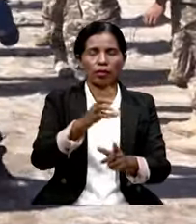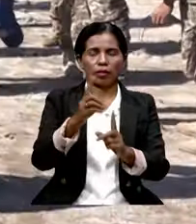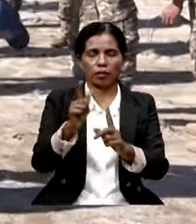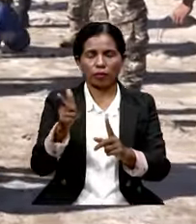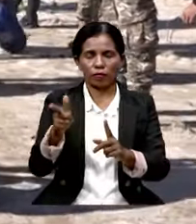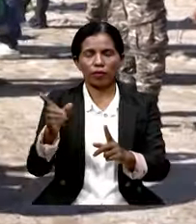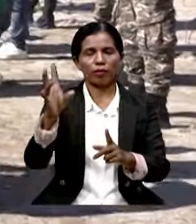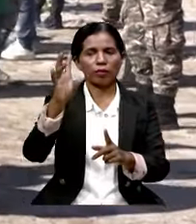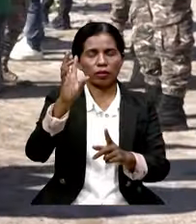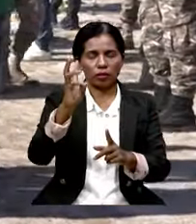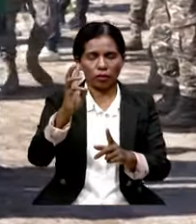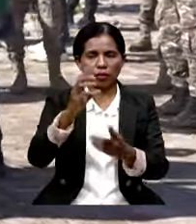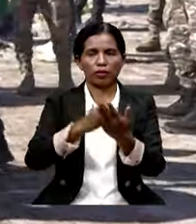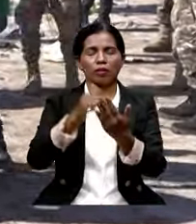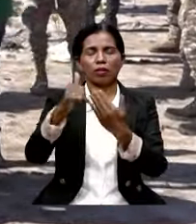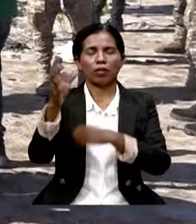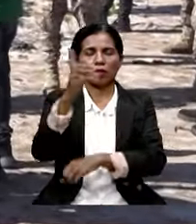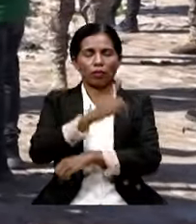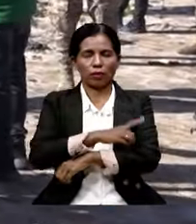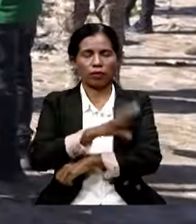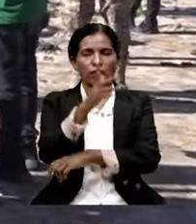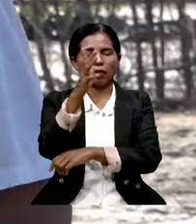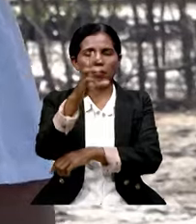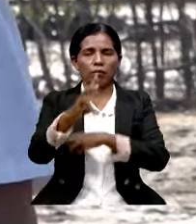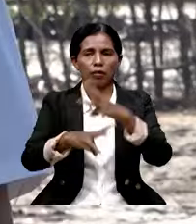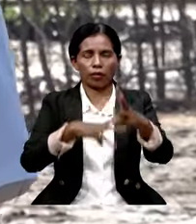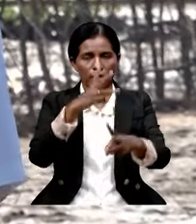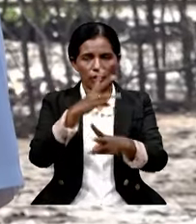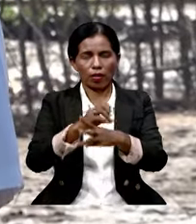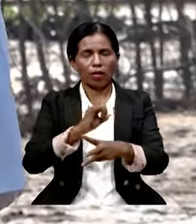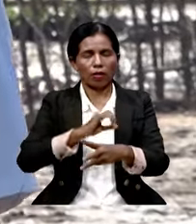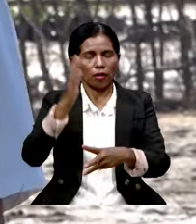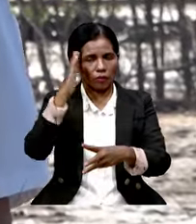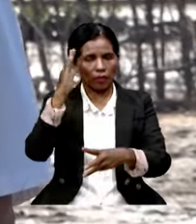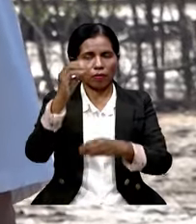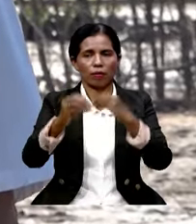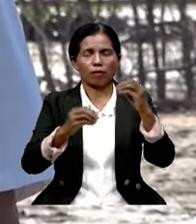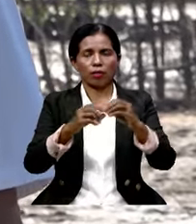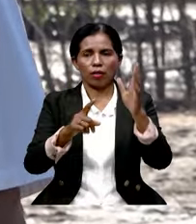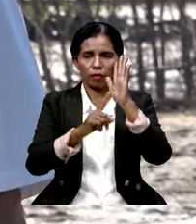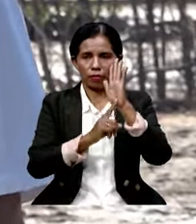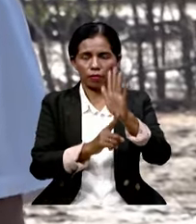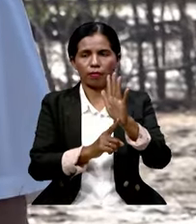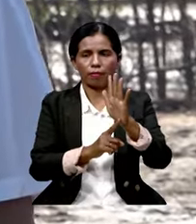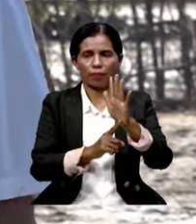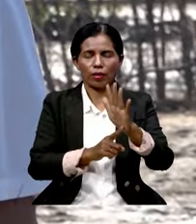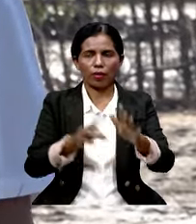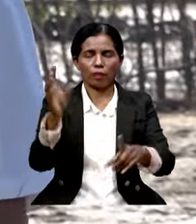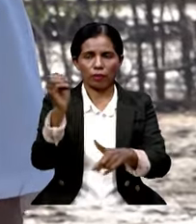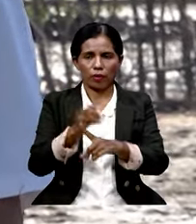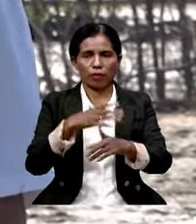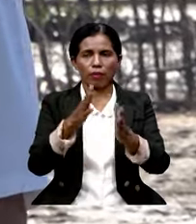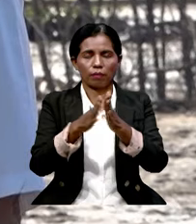juju dia lorong air parapan mundialnya. Dia bos ada yang kata kita deh saya bos opportunity di buat